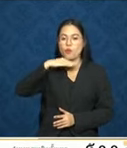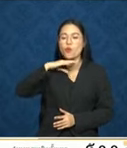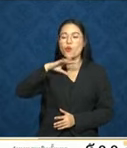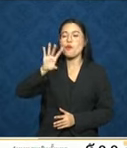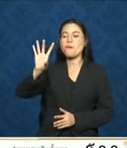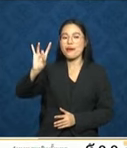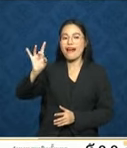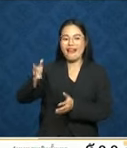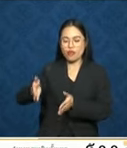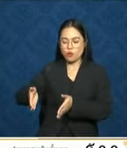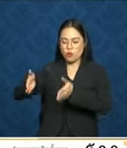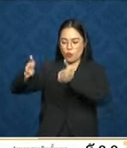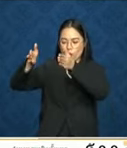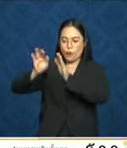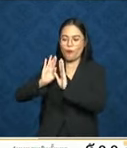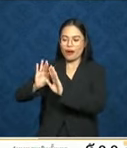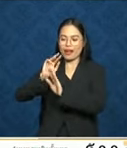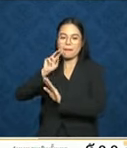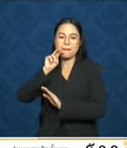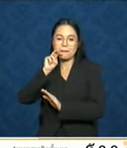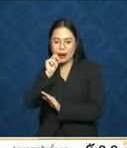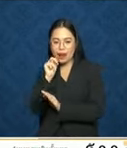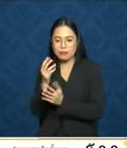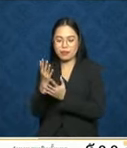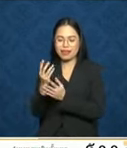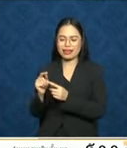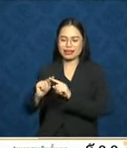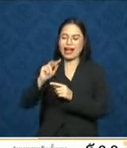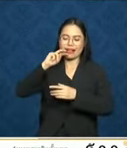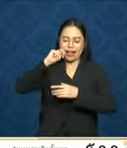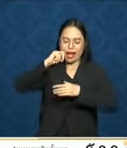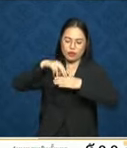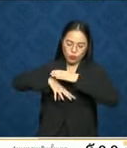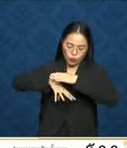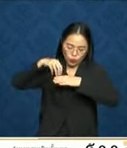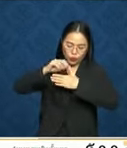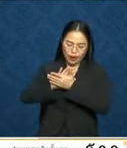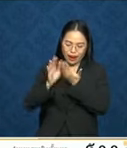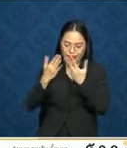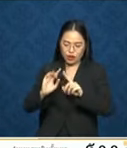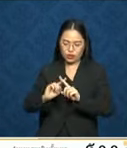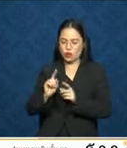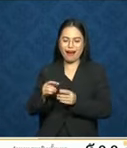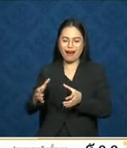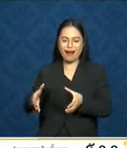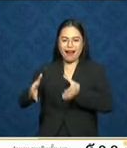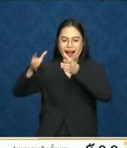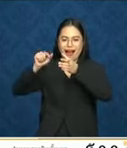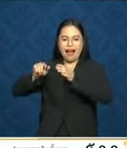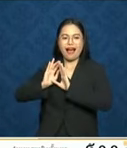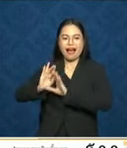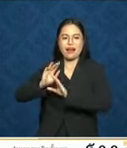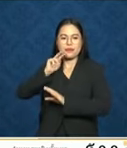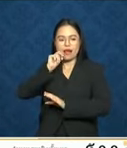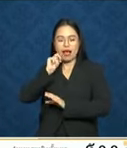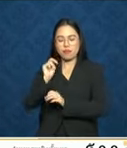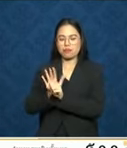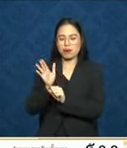กักเก็บน้ำประปานะครับได้ขุดเจาะน้ำประปาเรียบร้อยนะครับแต่ยังขาดแท้งนะครับก็ต้องรบกวนท่าน